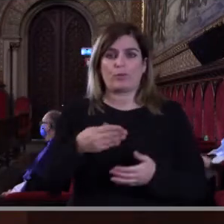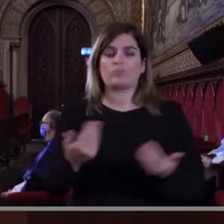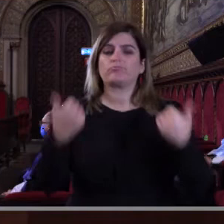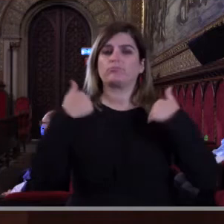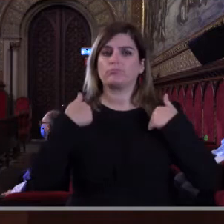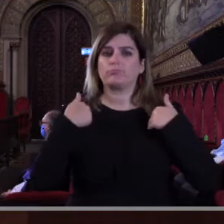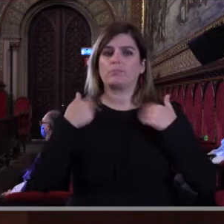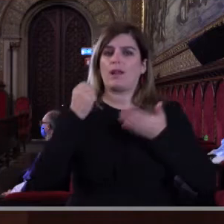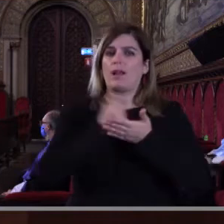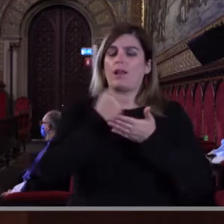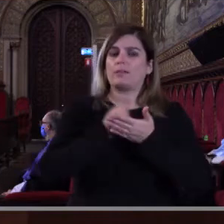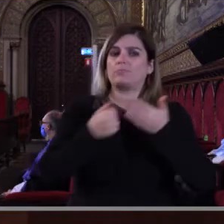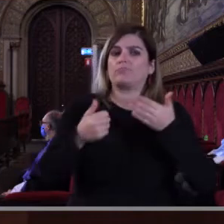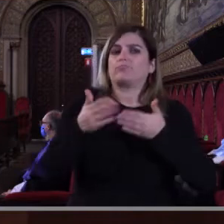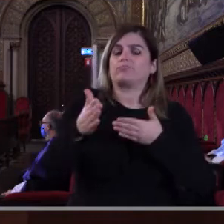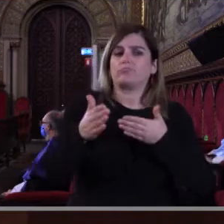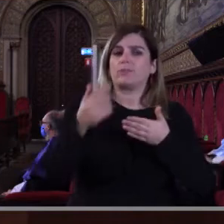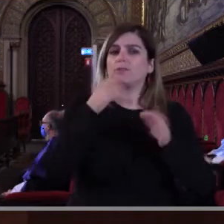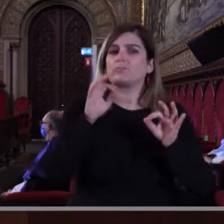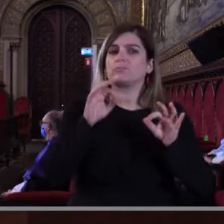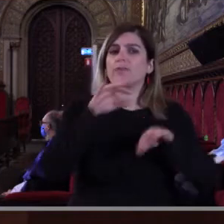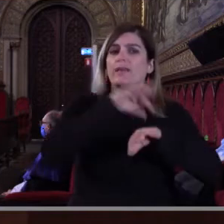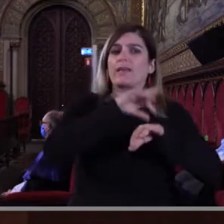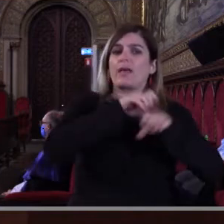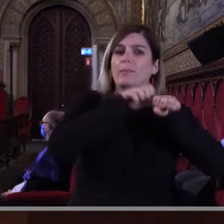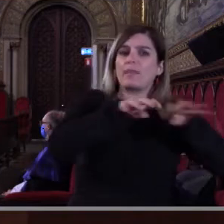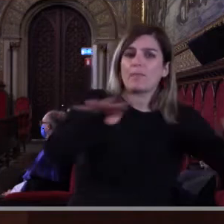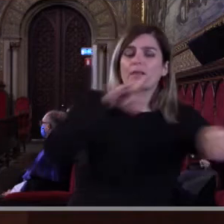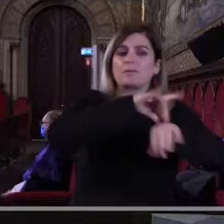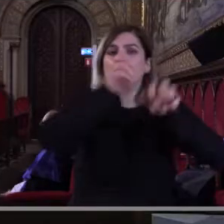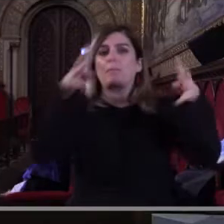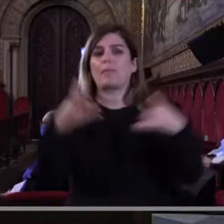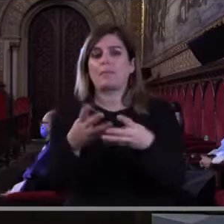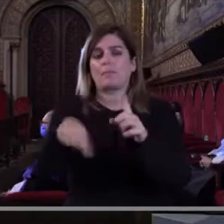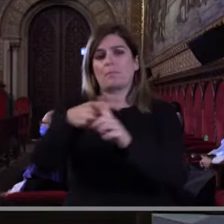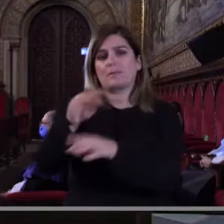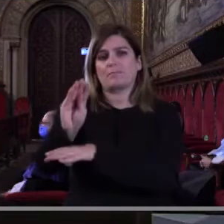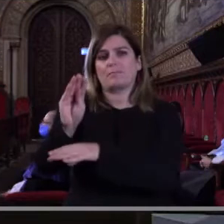lliçó inaugural Epidèmies, pandèmies i lliçons. Sisplau, doctor Trilla.